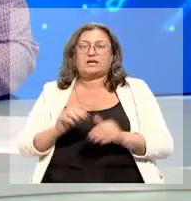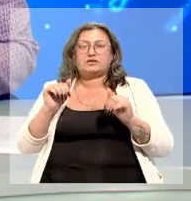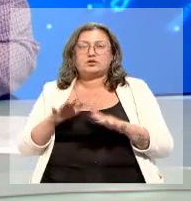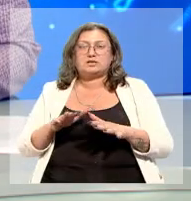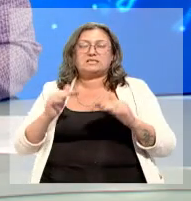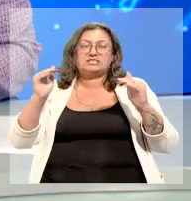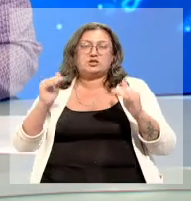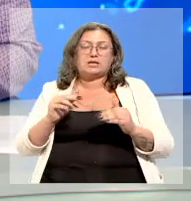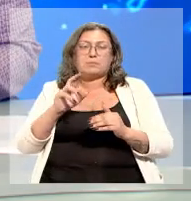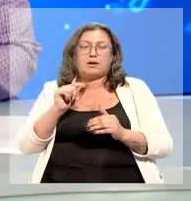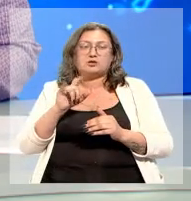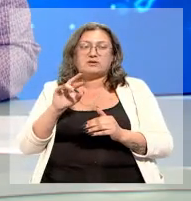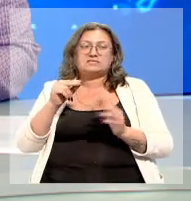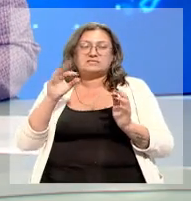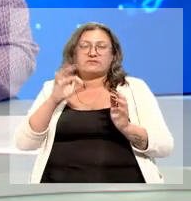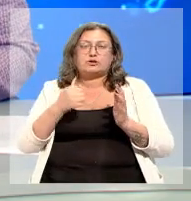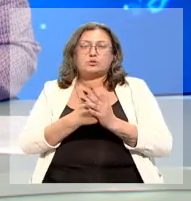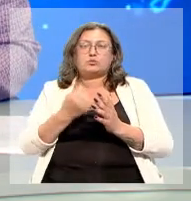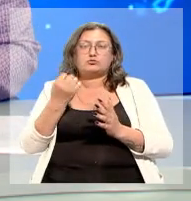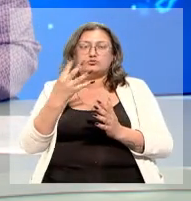Решение о снижении базовой ставки до